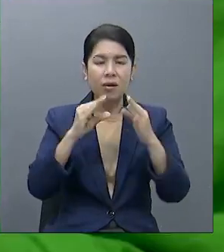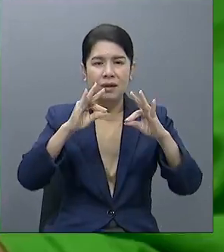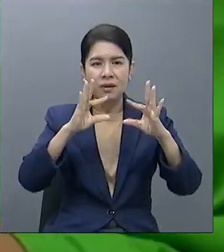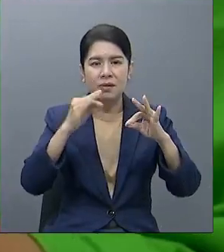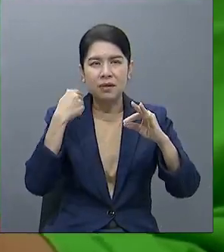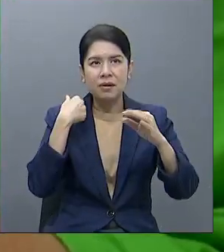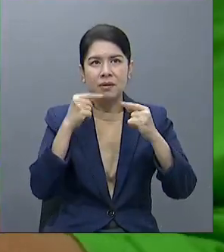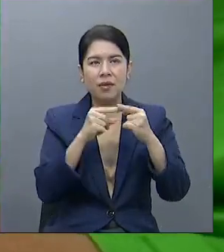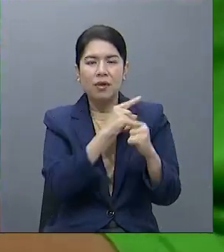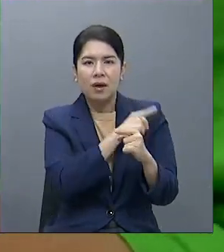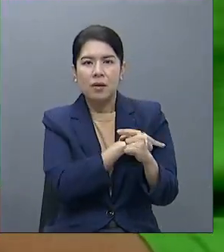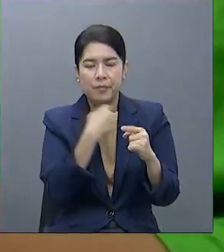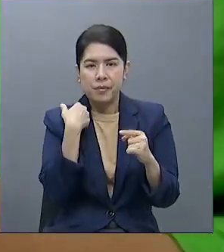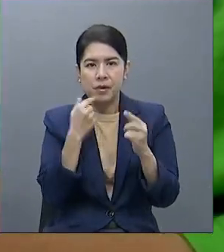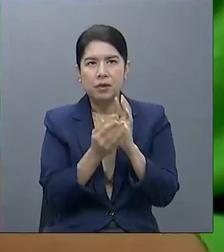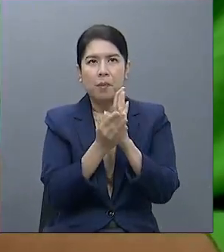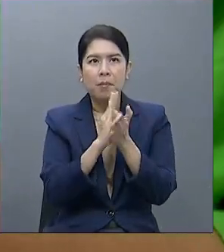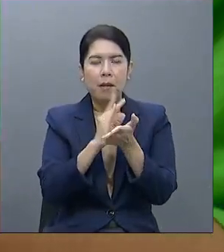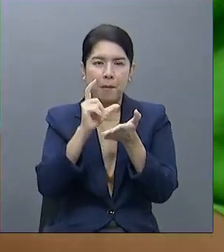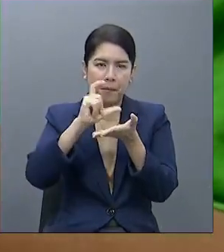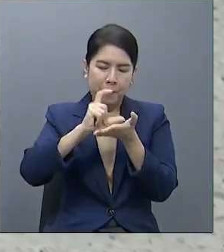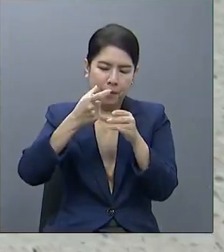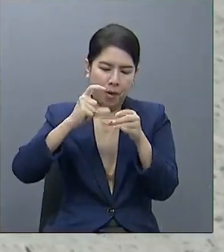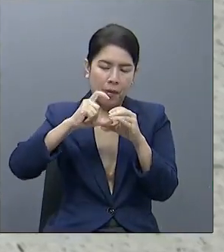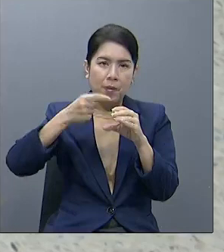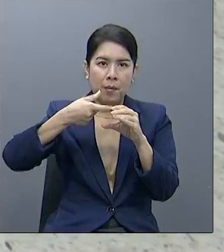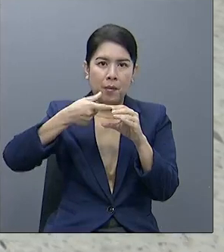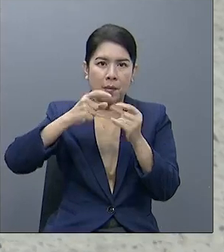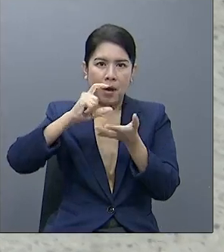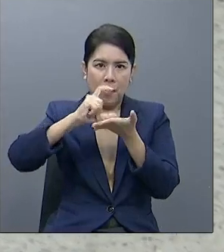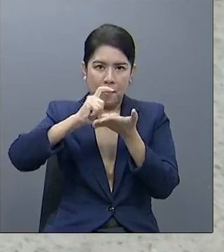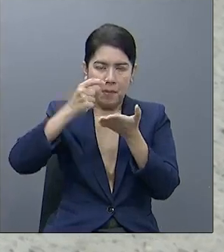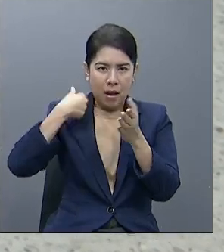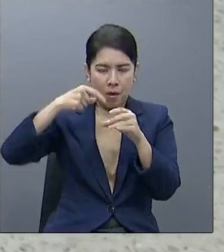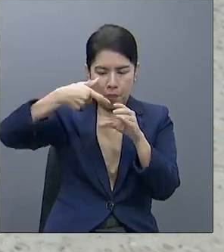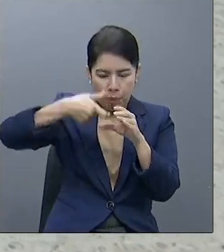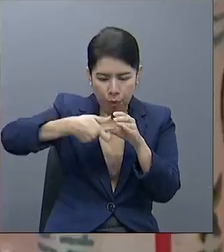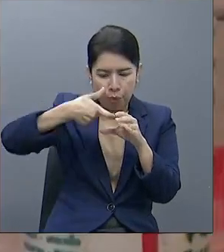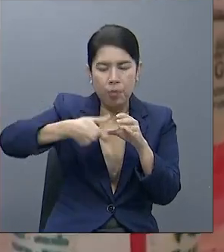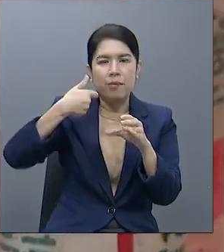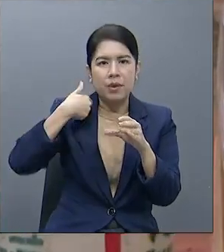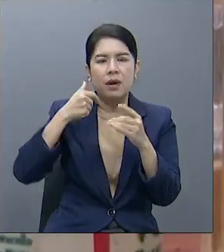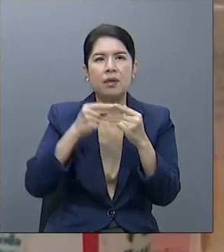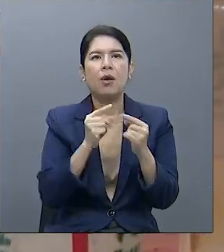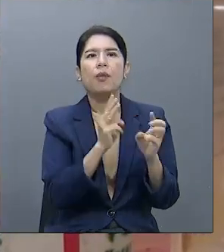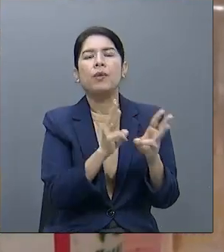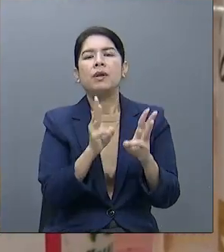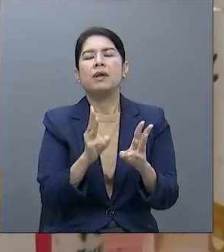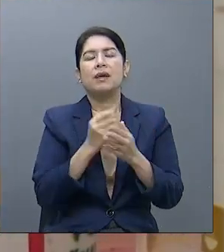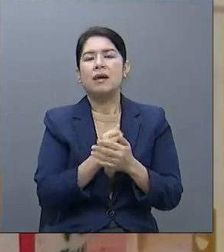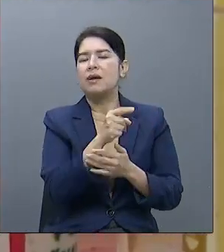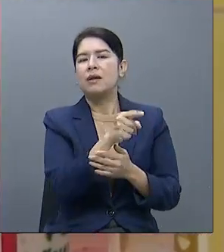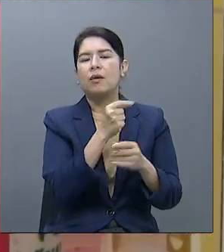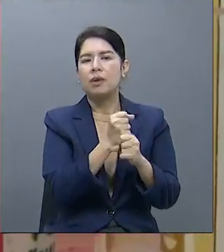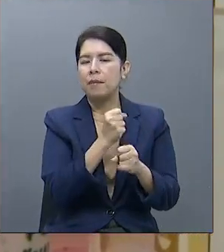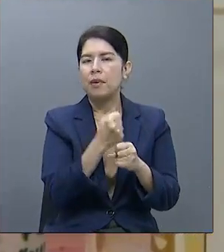เสร็จเราก็เอาขึ้นรูปเป็นแท่งในบรรจุภัณฑ์การใช้งานเนี่ยมีลักษณะเทียบเท่ากับของกาวที่ใ